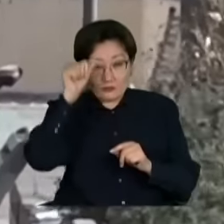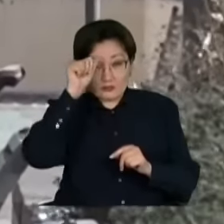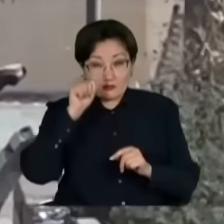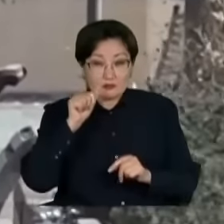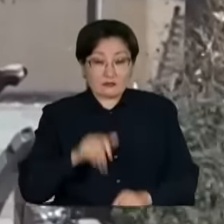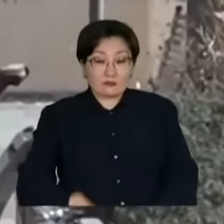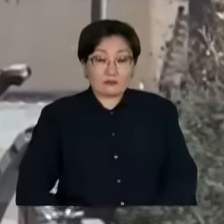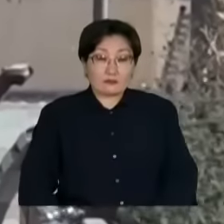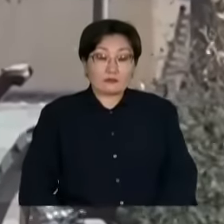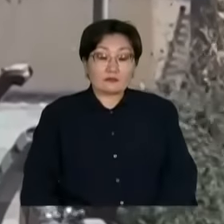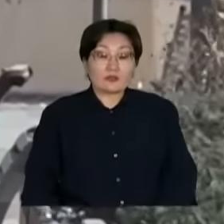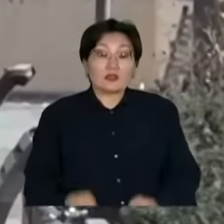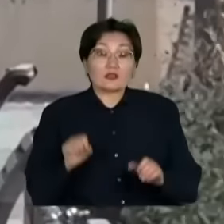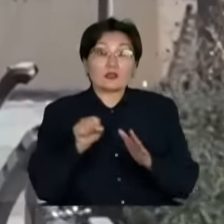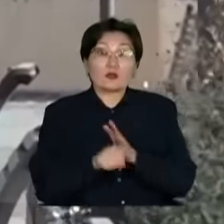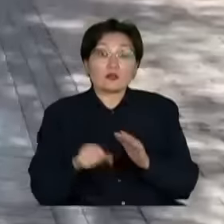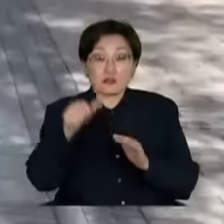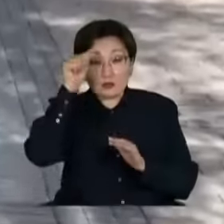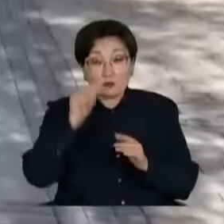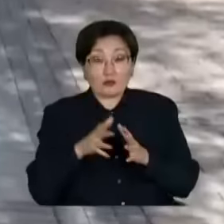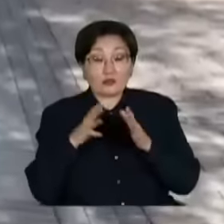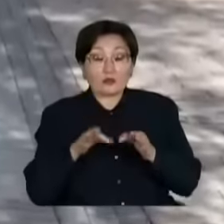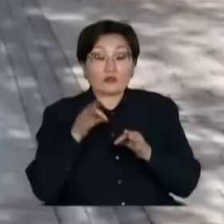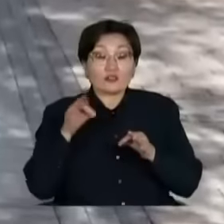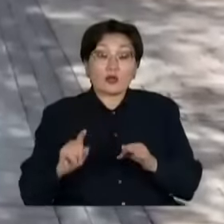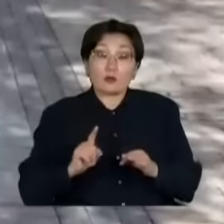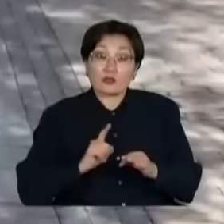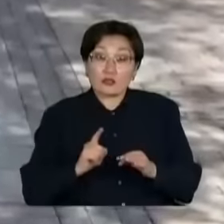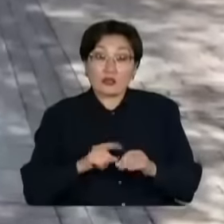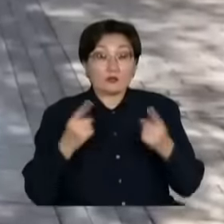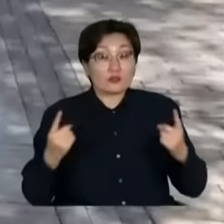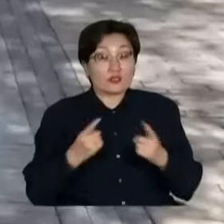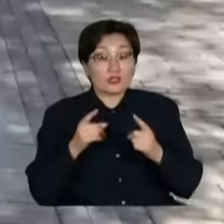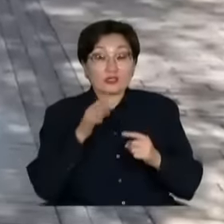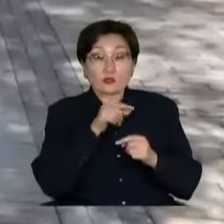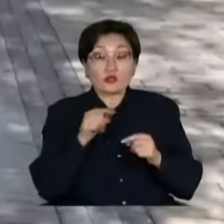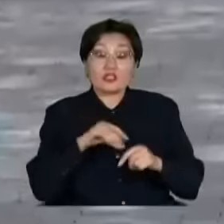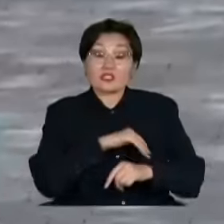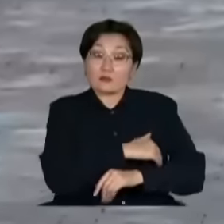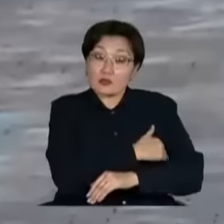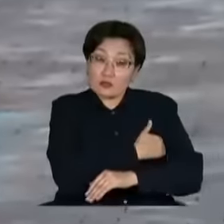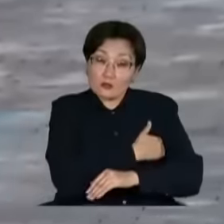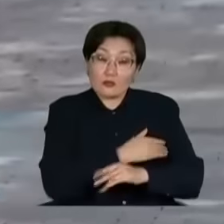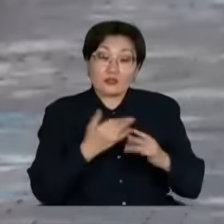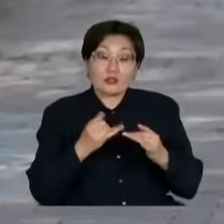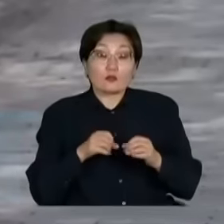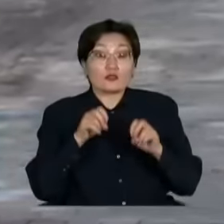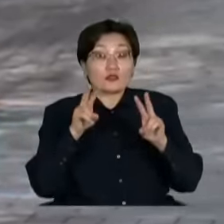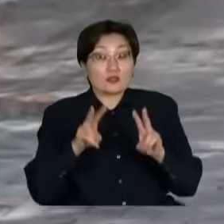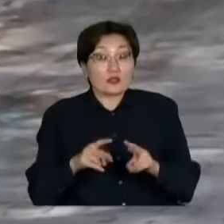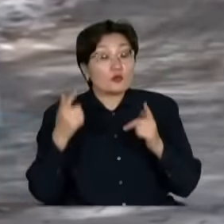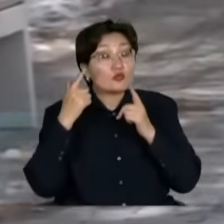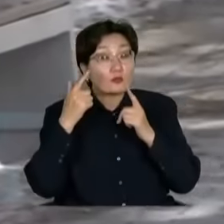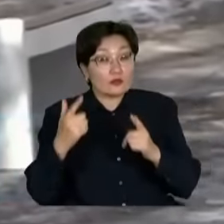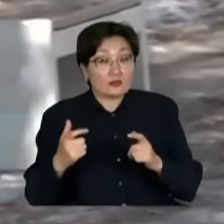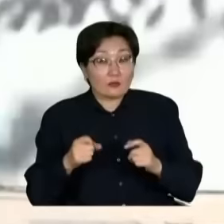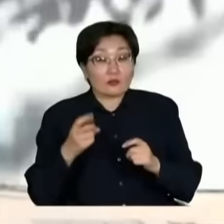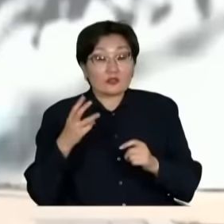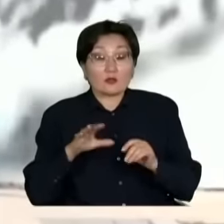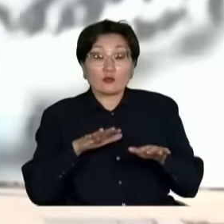ме в зимние месяцы в большинстве регионов ожидается обычная сезонная температур но синоптики предупреждают в